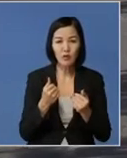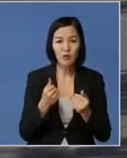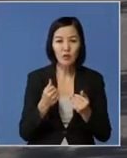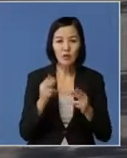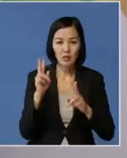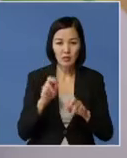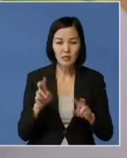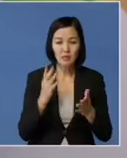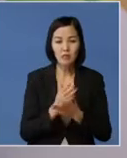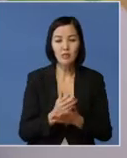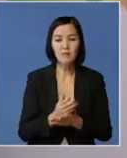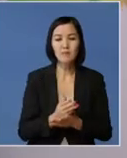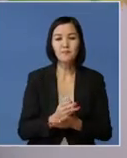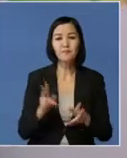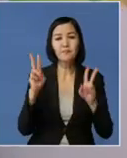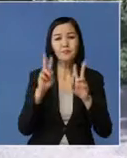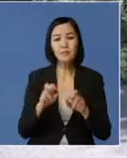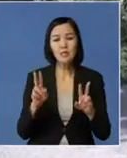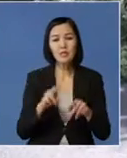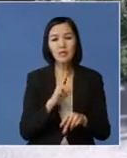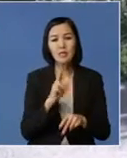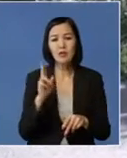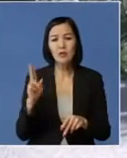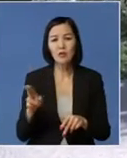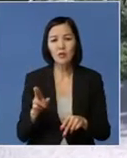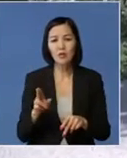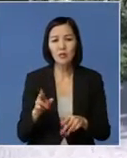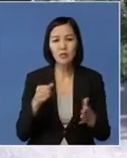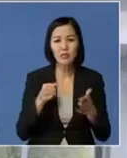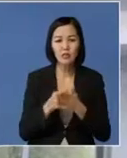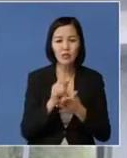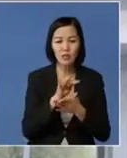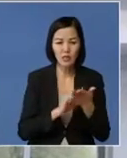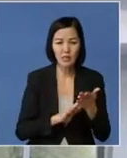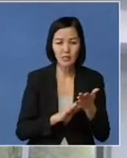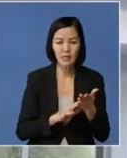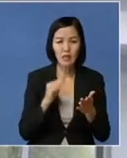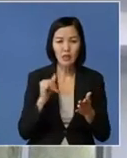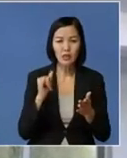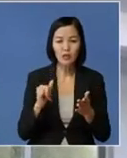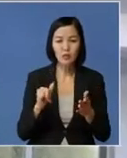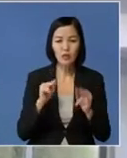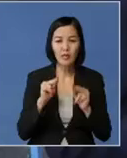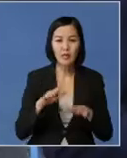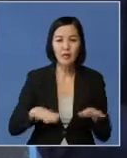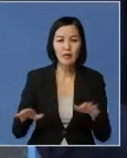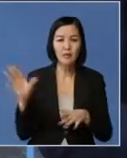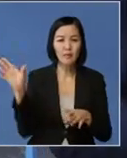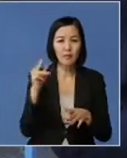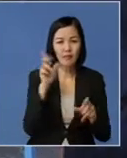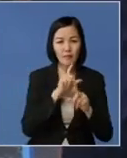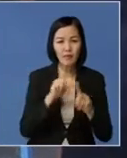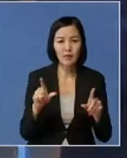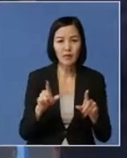мониторинг жүргізіп жатырмыз. Рейд жұмыстары 42 айының соңына дейін жалғасады. Жетісу адалдық алаңы жобасы арқылы өңірдегі барлық білім